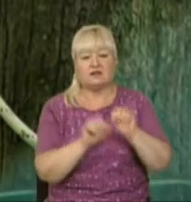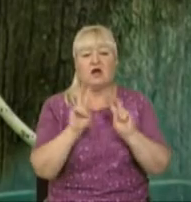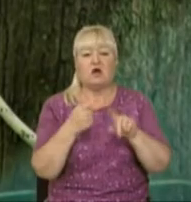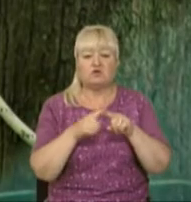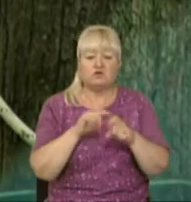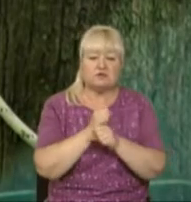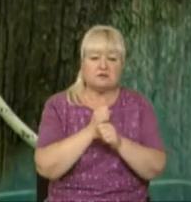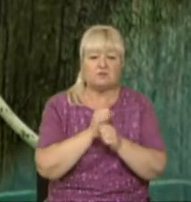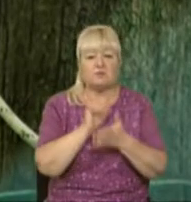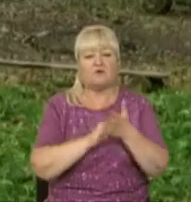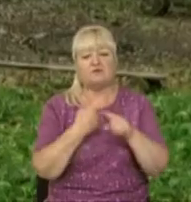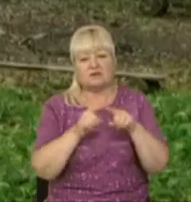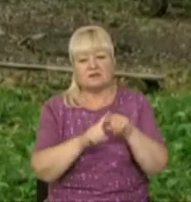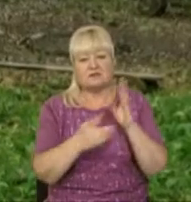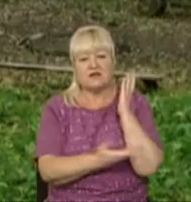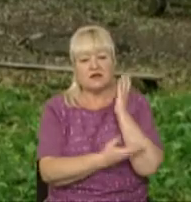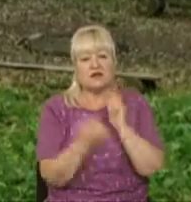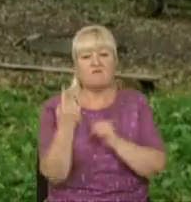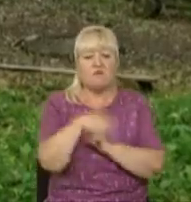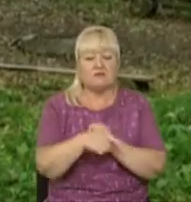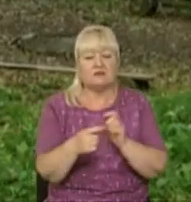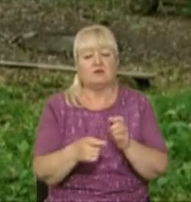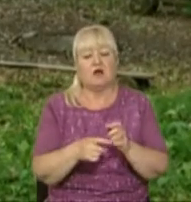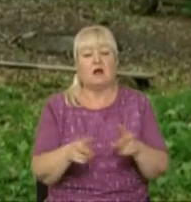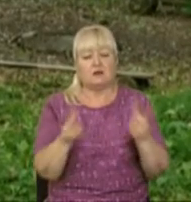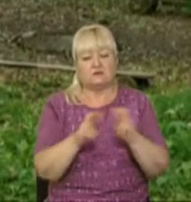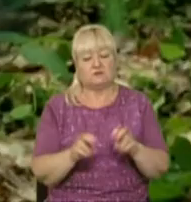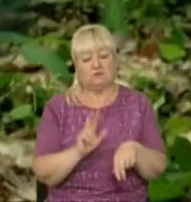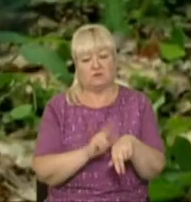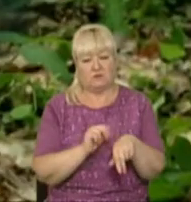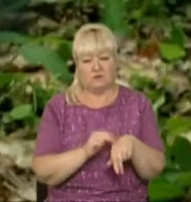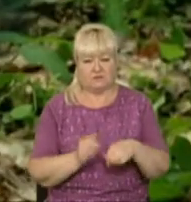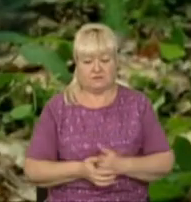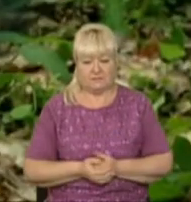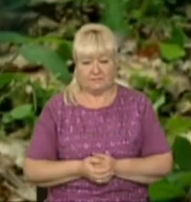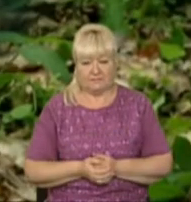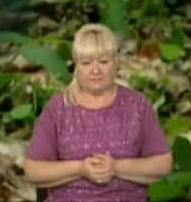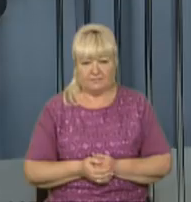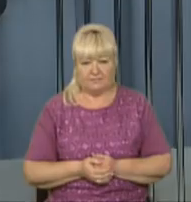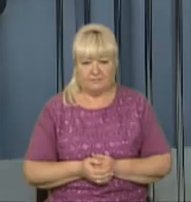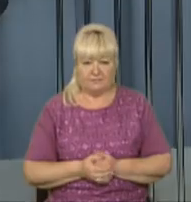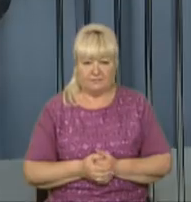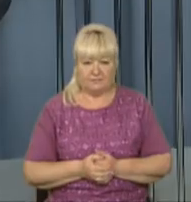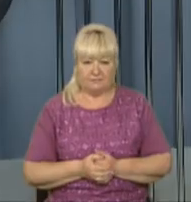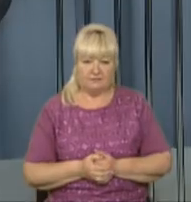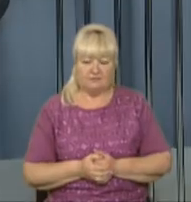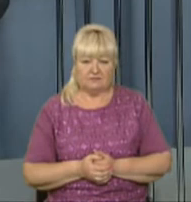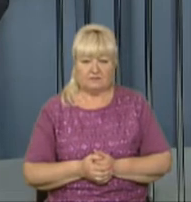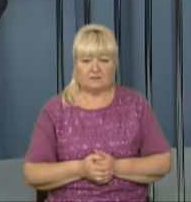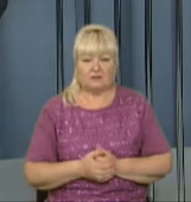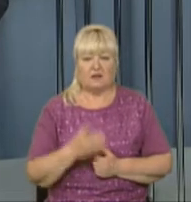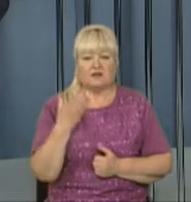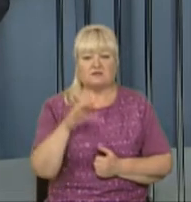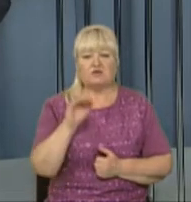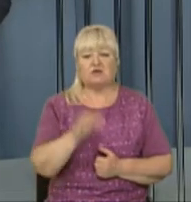і чи через це дерево обвалилось, з'ясовують правоохоронці. Ольга Тимуляк, UA Львів. 100